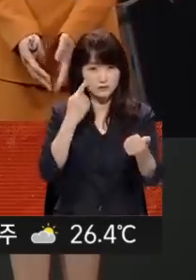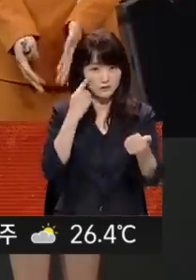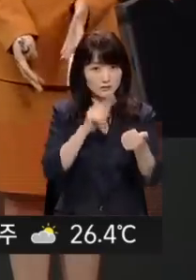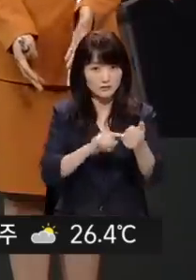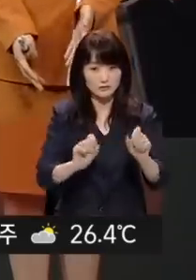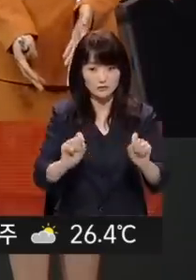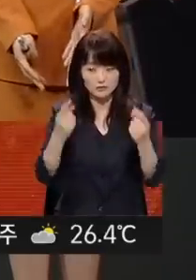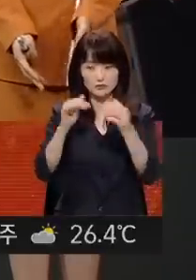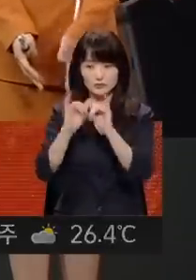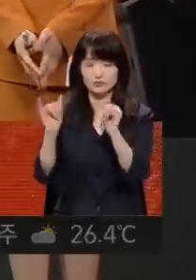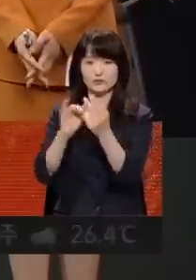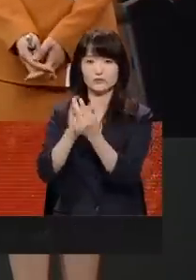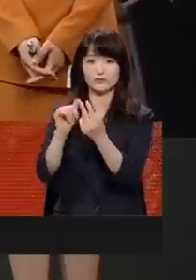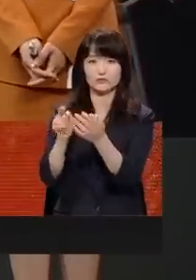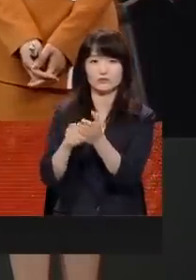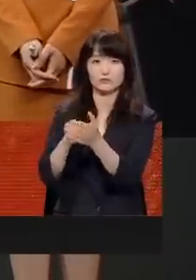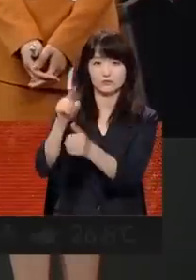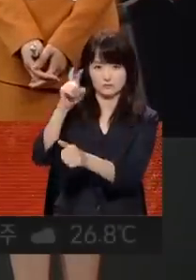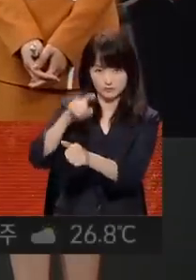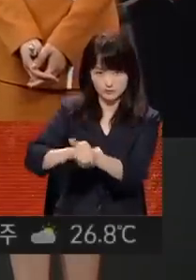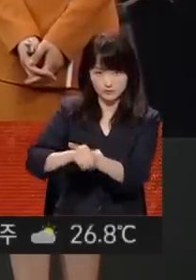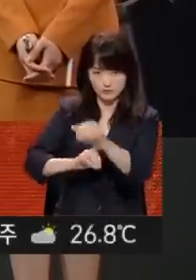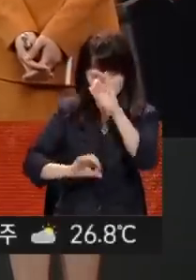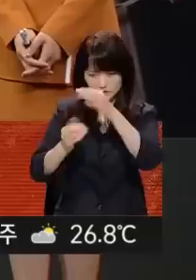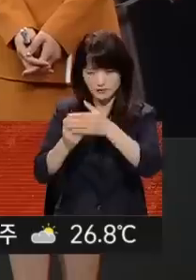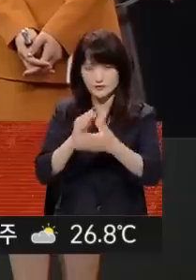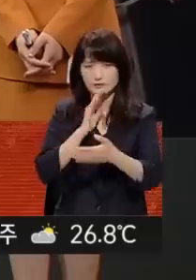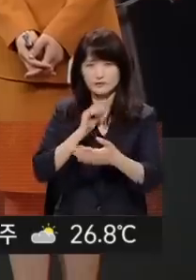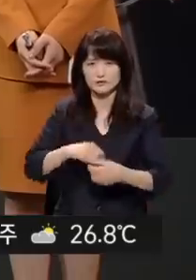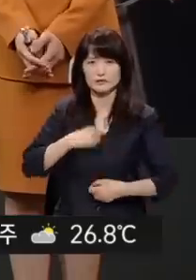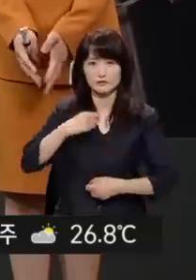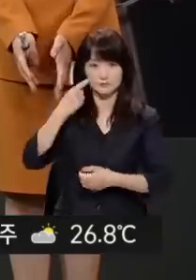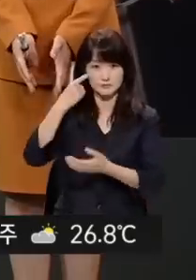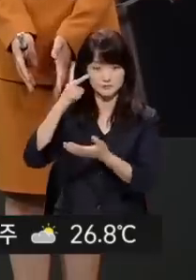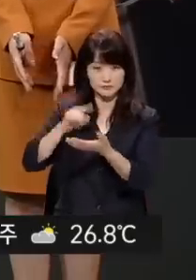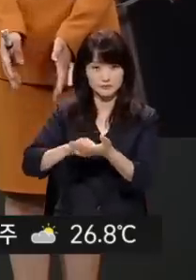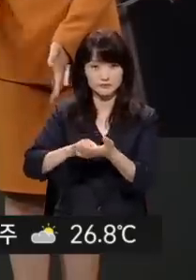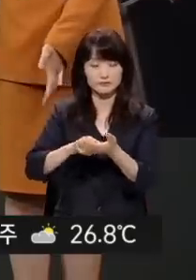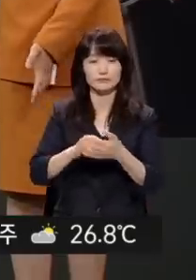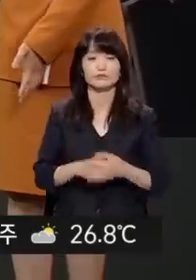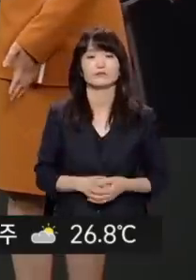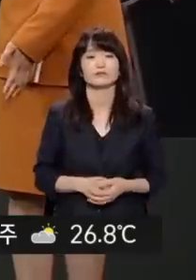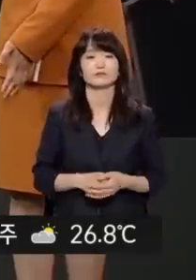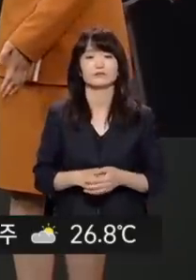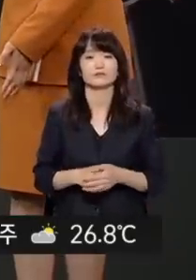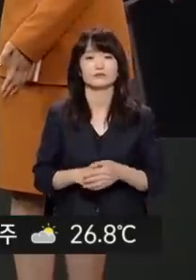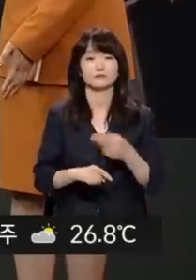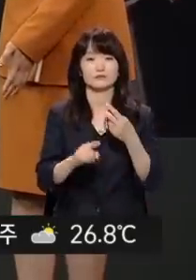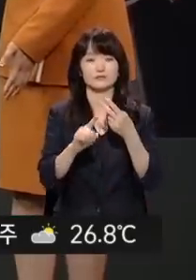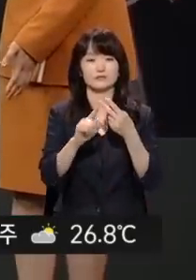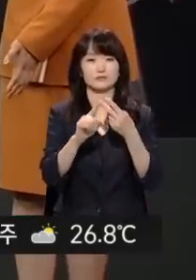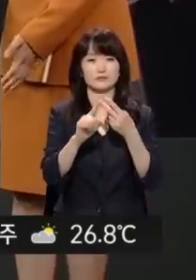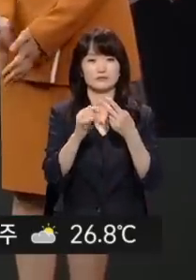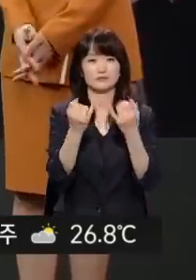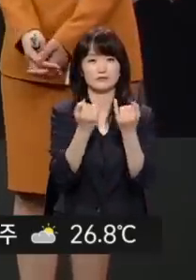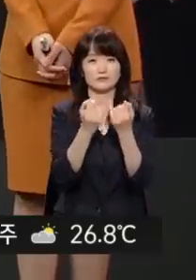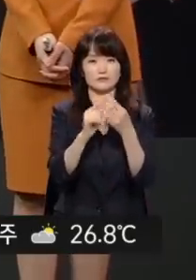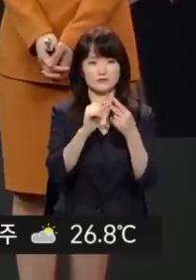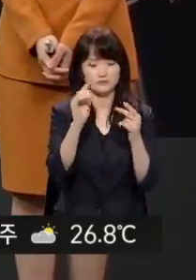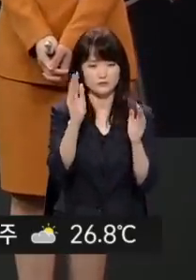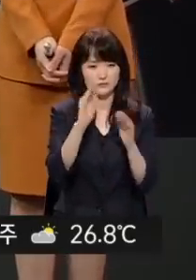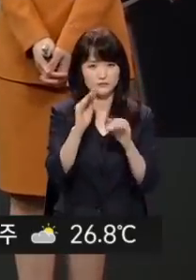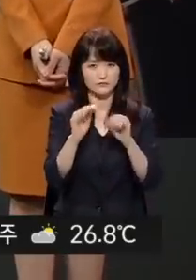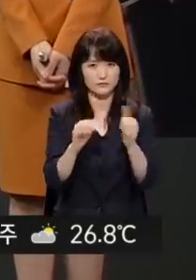인물이 긴급 체포되면서 사건의 진실이 드러나기 시작합니다 오늘 사건연구소는 백골로 발견된